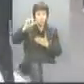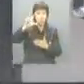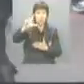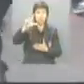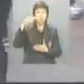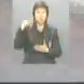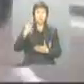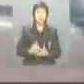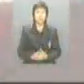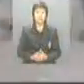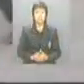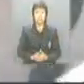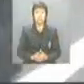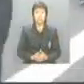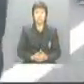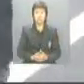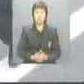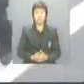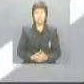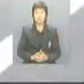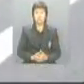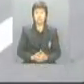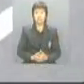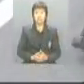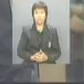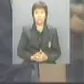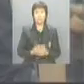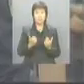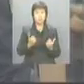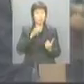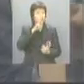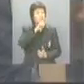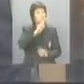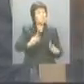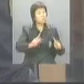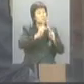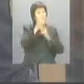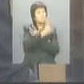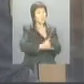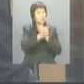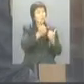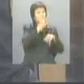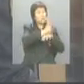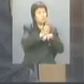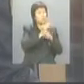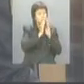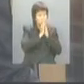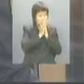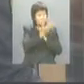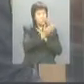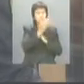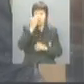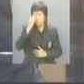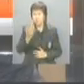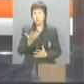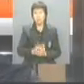คะตอนนี้เราจะติดตามไปที่กระทรวงการต่างประเทศอีกครั้งนึงค่ะสวัสดีค่ะท่านอธิบดีคะ ครับสวัสดีครับ ค่ะ